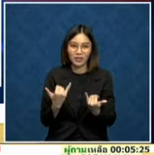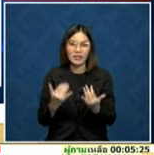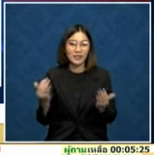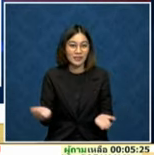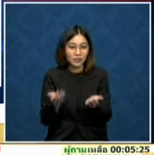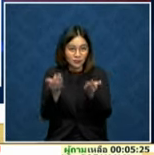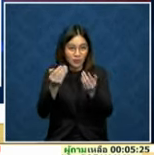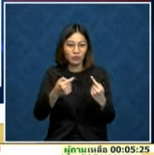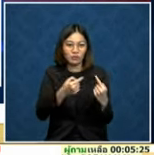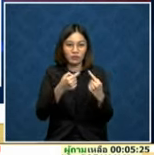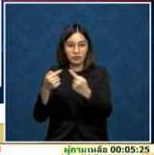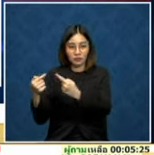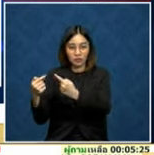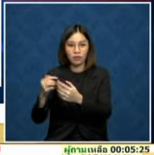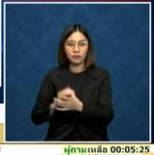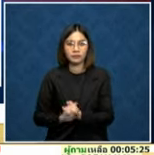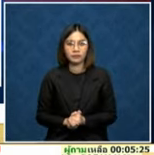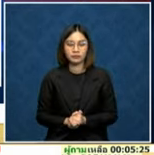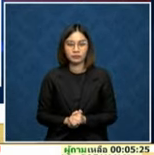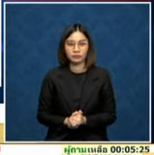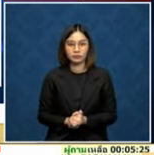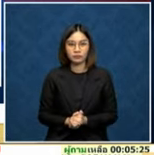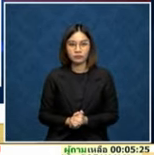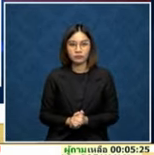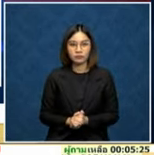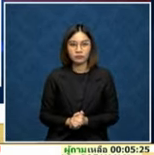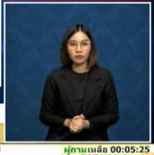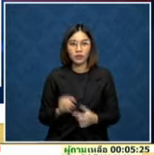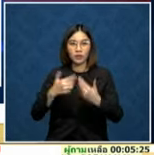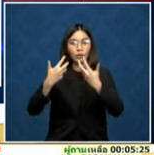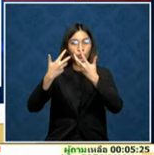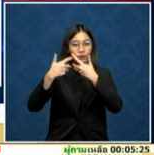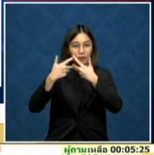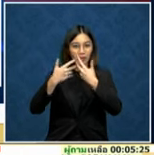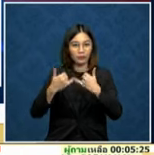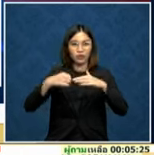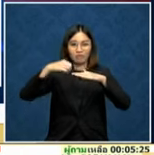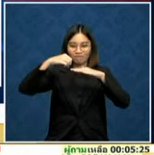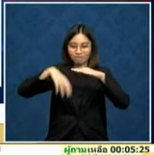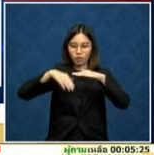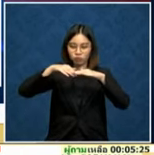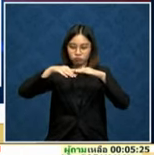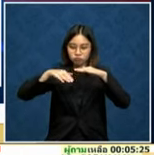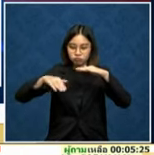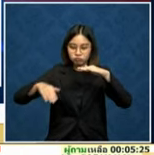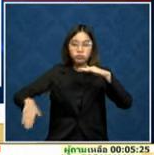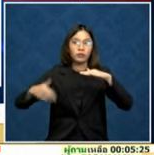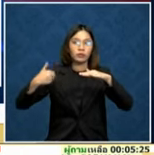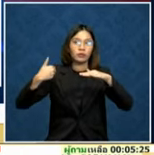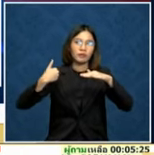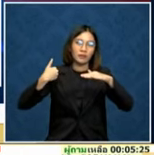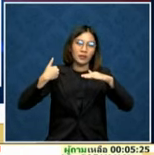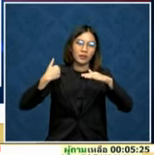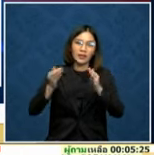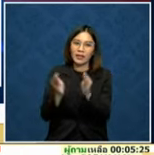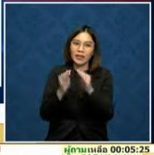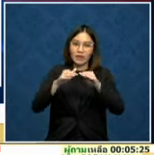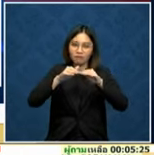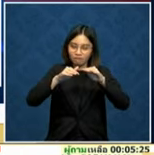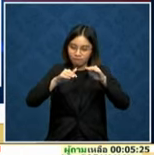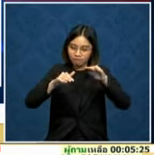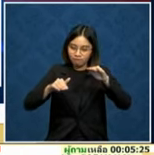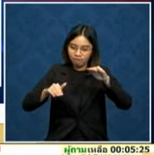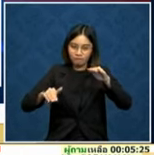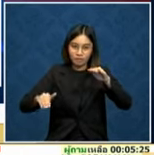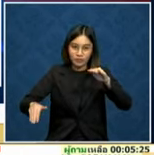ี้ต่ไปอยต่อเนื่องพักอสาหกรมกตกหมดCapacity Utilization ก็ต่ำมาตลอดลดลง